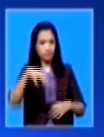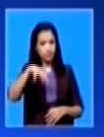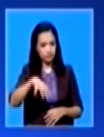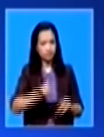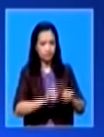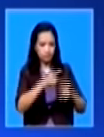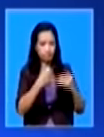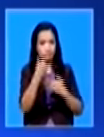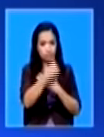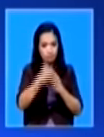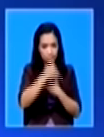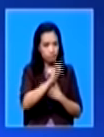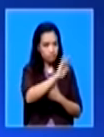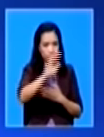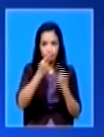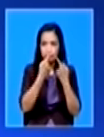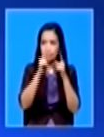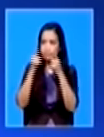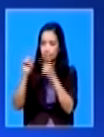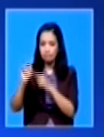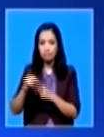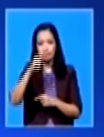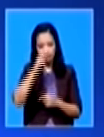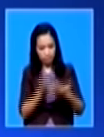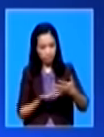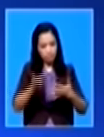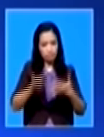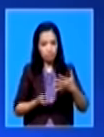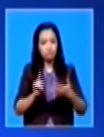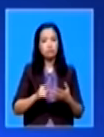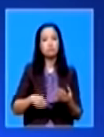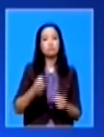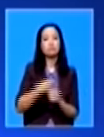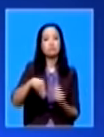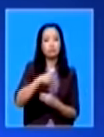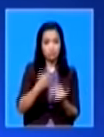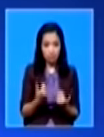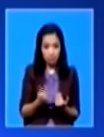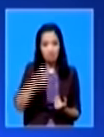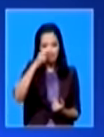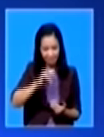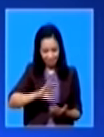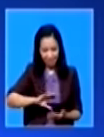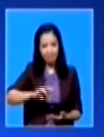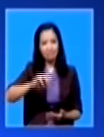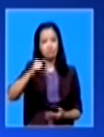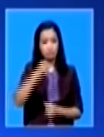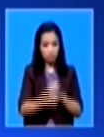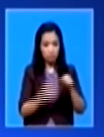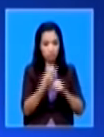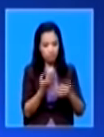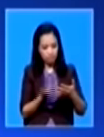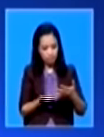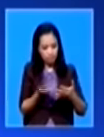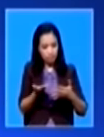ว่าแต่ละประเทศมีความแตกต่างกันยังไงเราอยู่ลำดับที่เท่าไหร่ในการประกอบการธุรกิจวันนี้ดีขึ้น2ปีค่อยๆดีขึ้นมาเรื่อยๆ